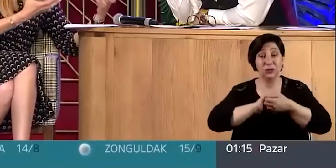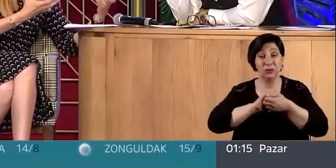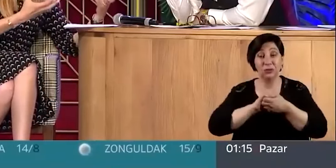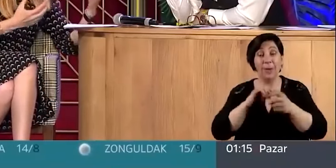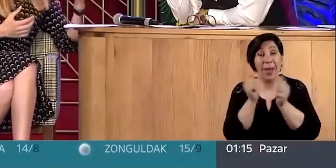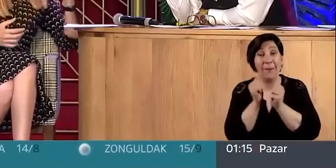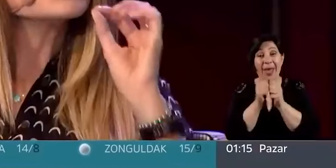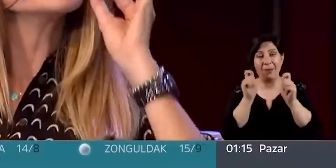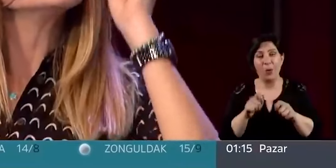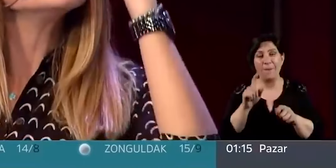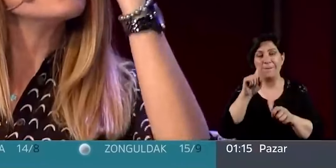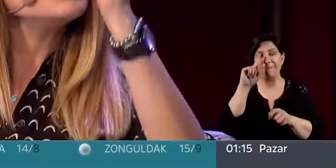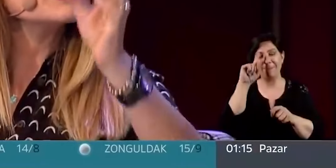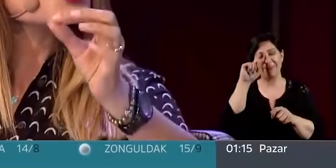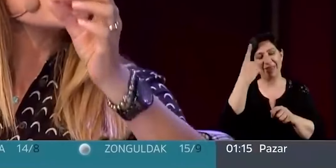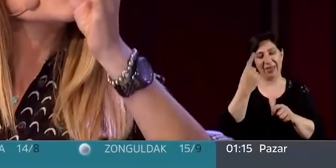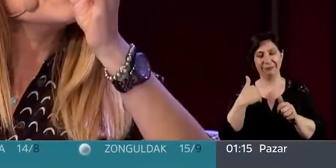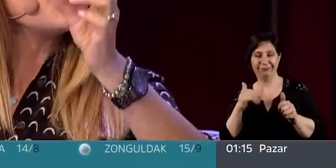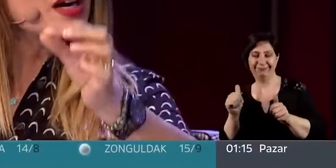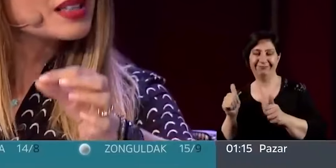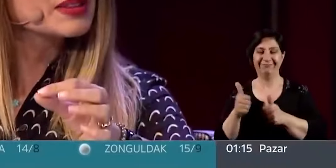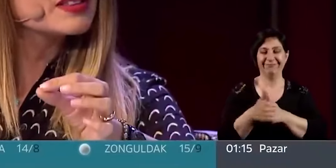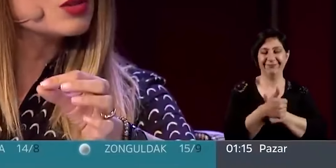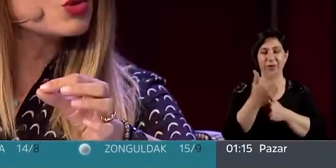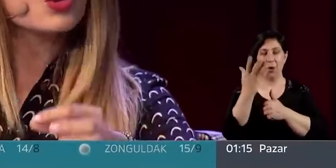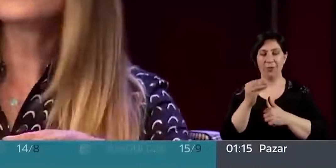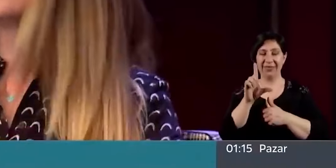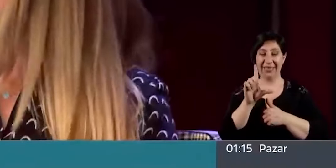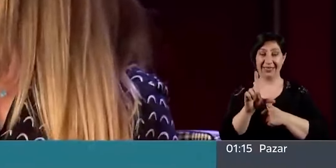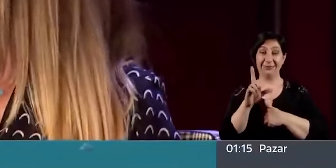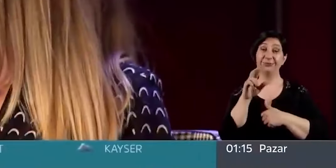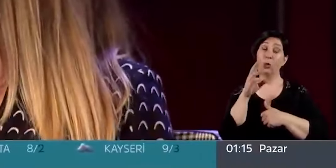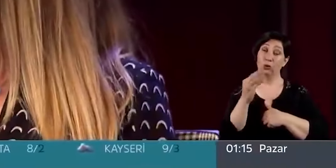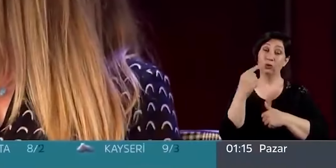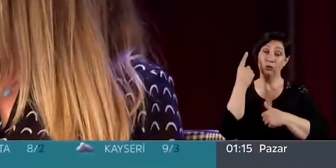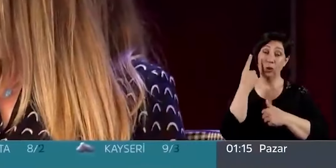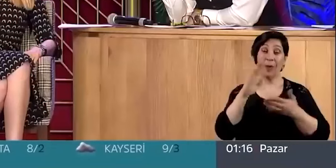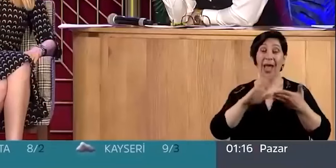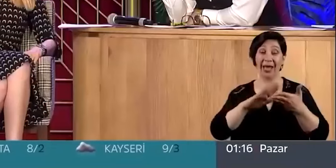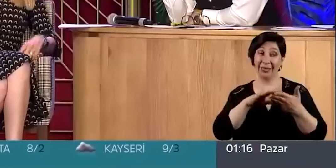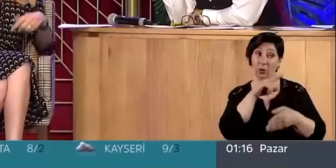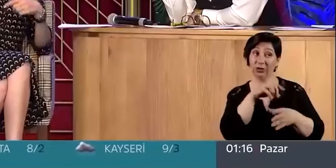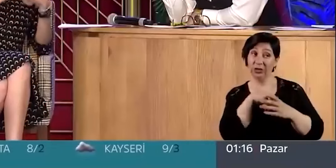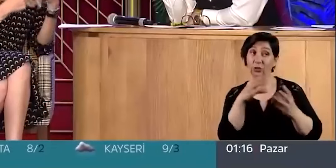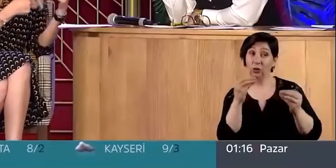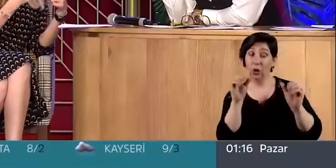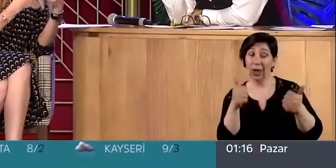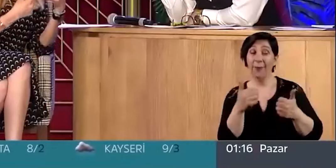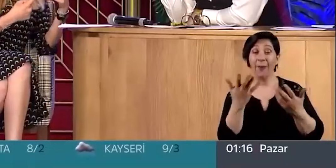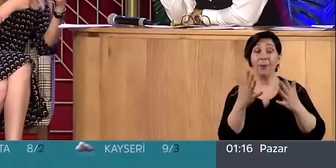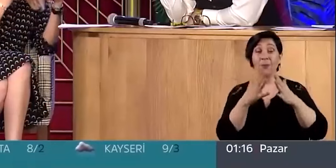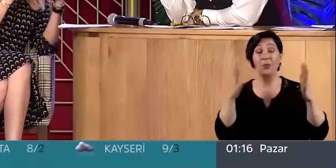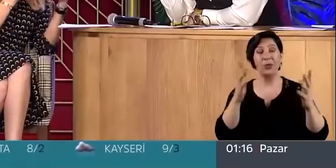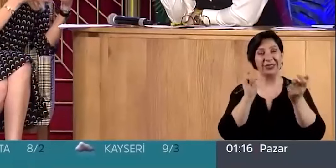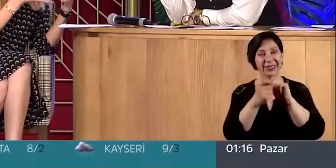dostlarıyla yapmaya çalışıyordur. Birazcık daha kendisini ön plana çıkartmalı ve parlatmalı diye düşünüyorum. Arkadaşlıklar onun için çok önemli. Büyük değişimler